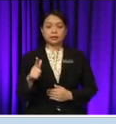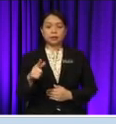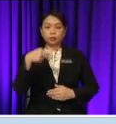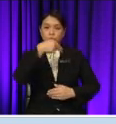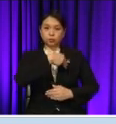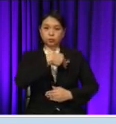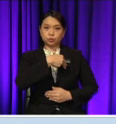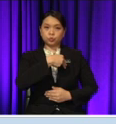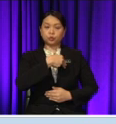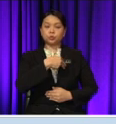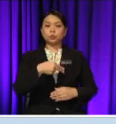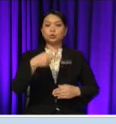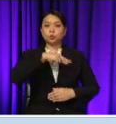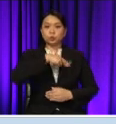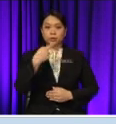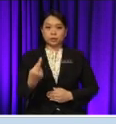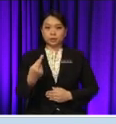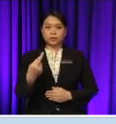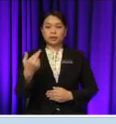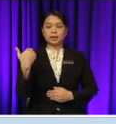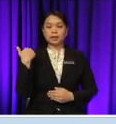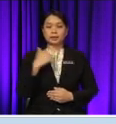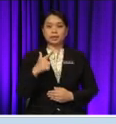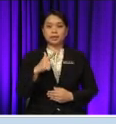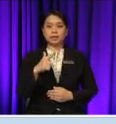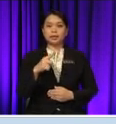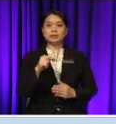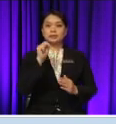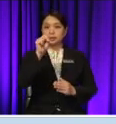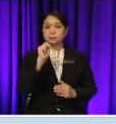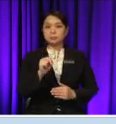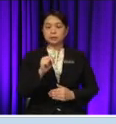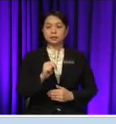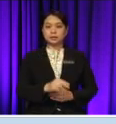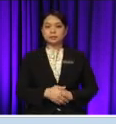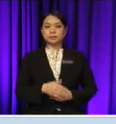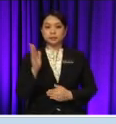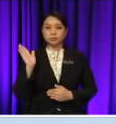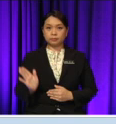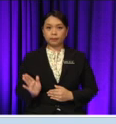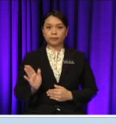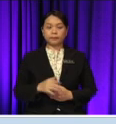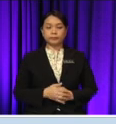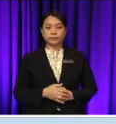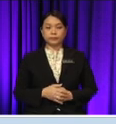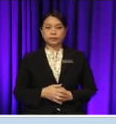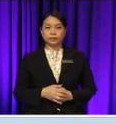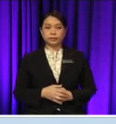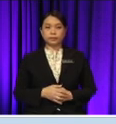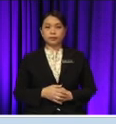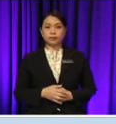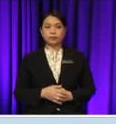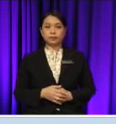mengikut nisbah 311 yang kedua faedah atas modal 500 setahun